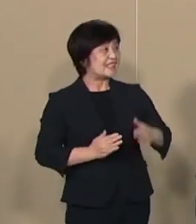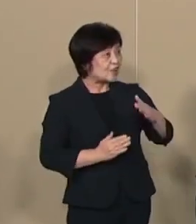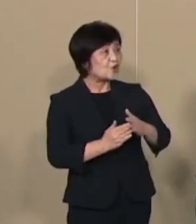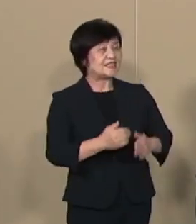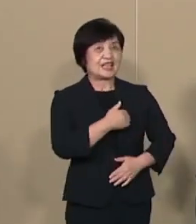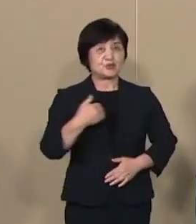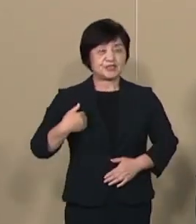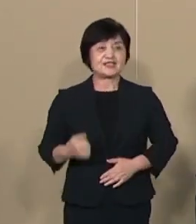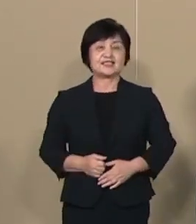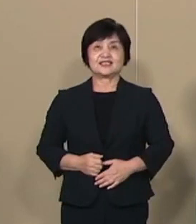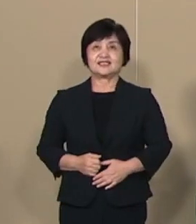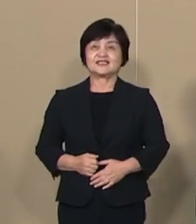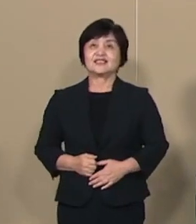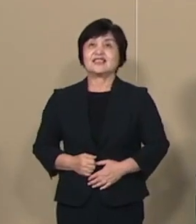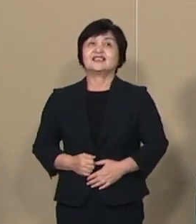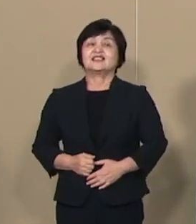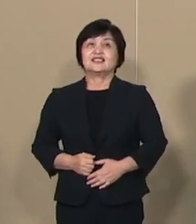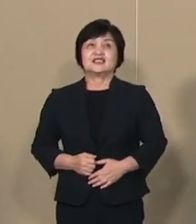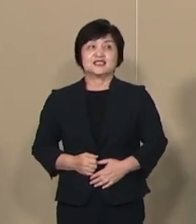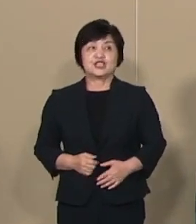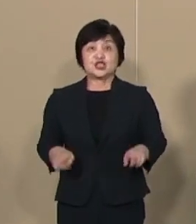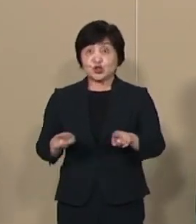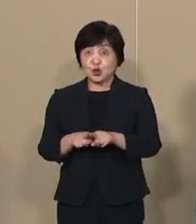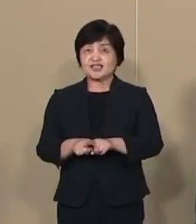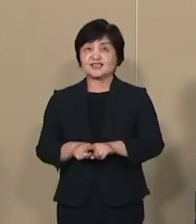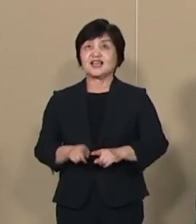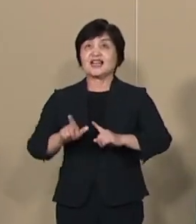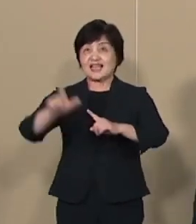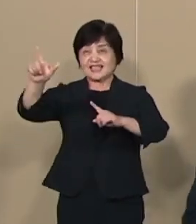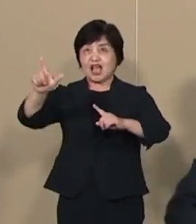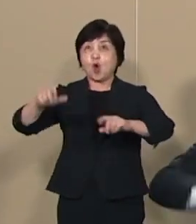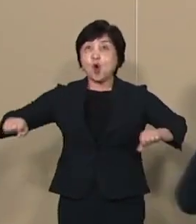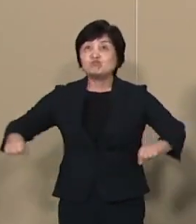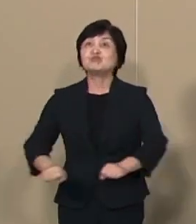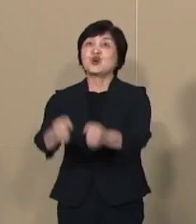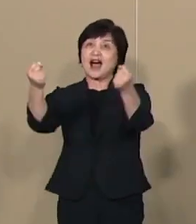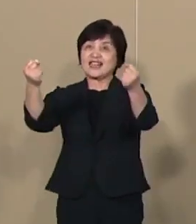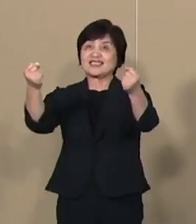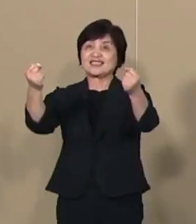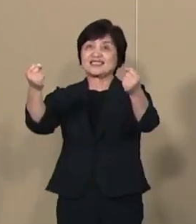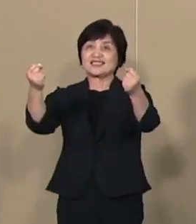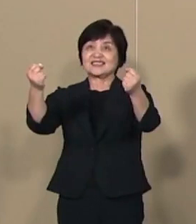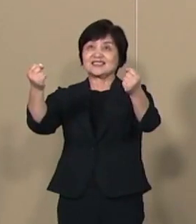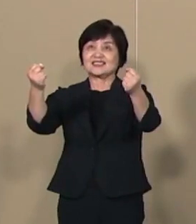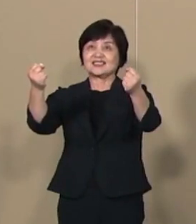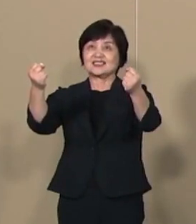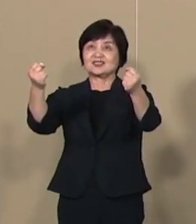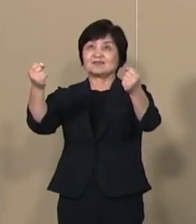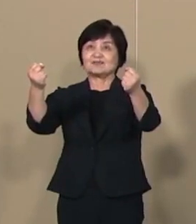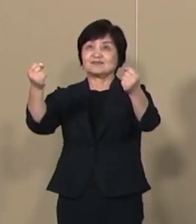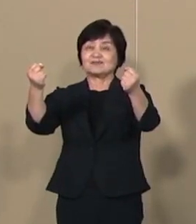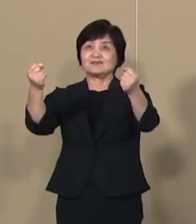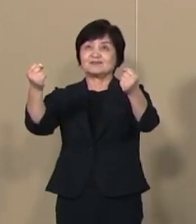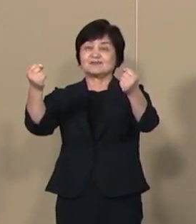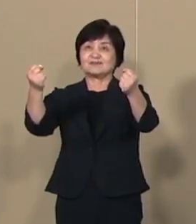最後にいつものやりますかやりましょうそれではお願いしますいきます nhk よブーブーああ俺やっぱ甘くないな